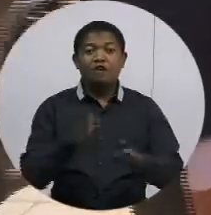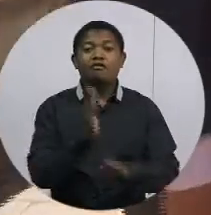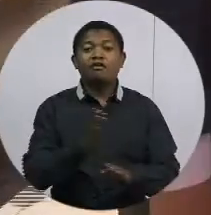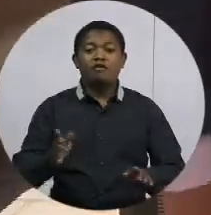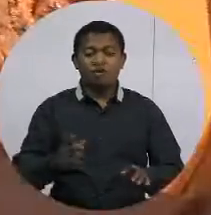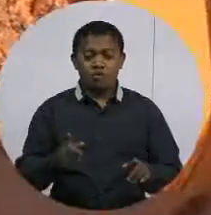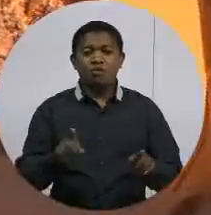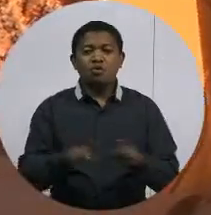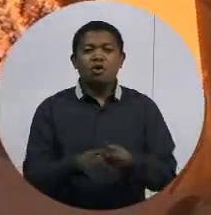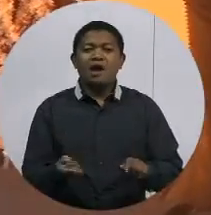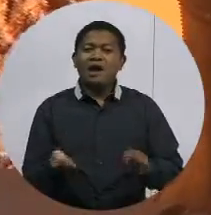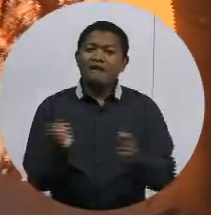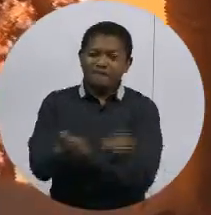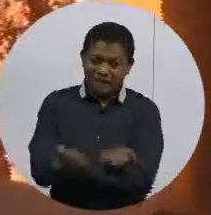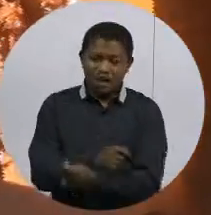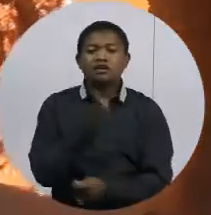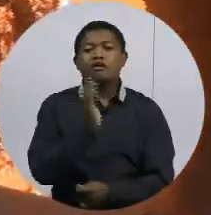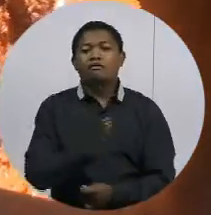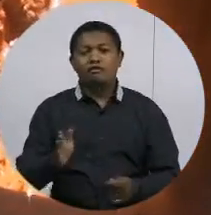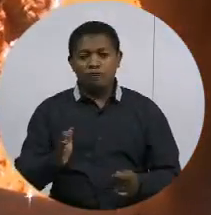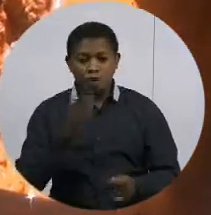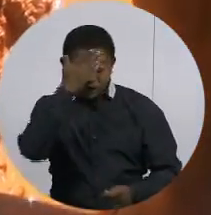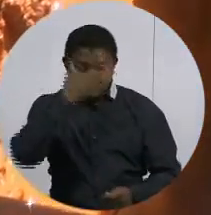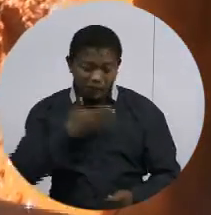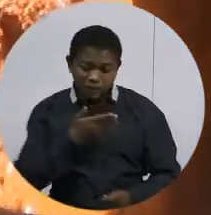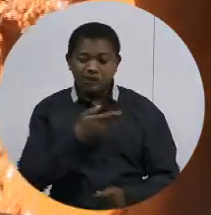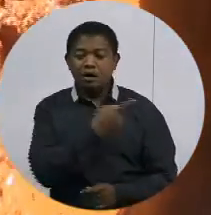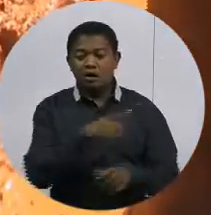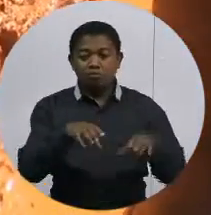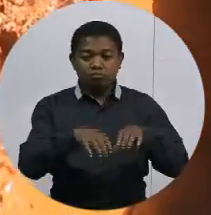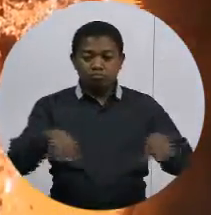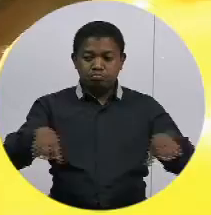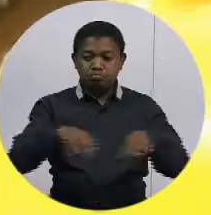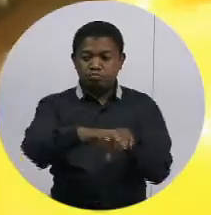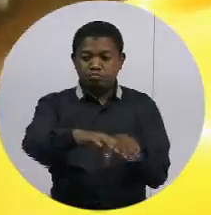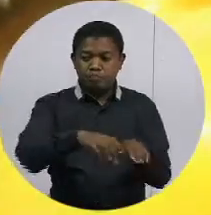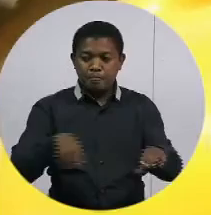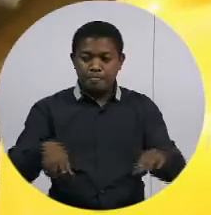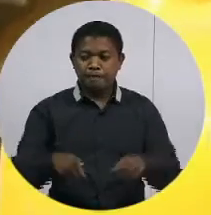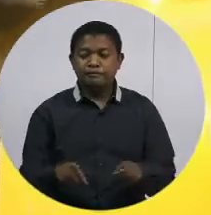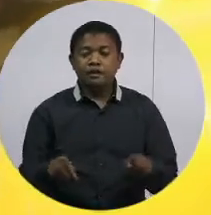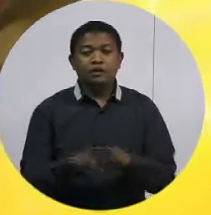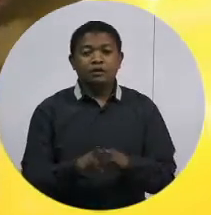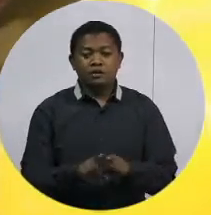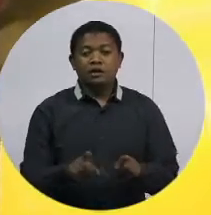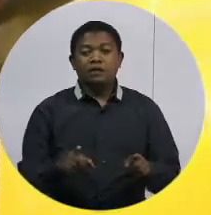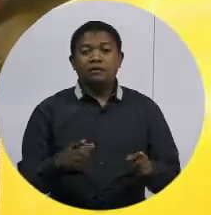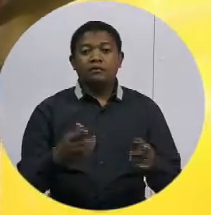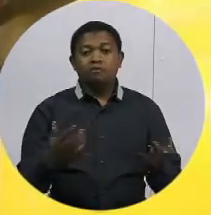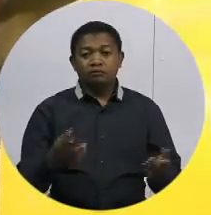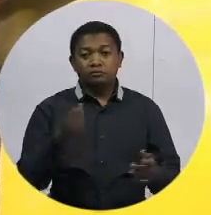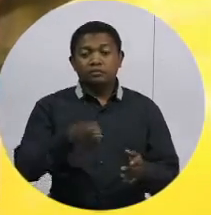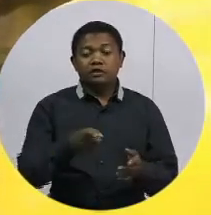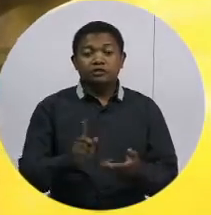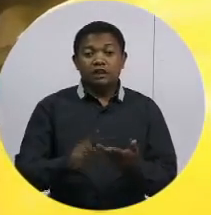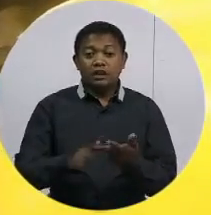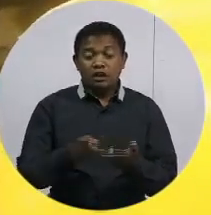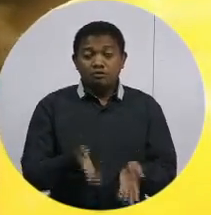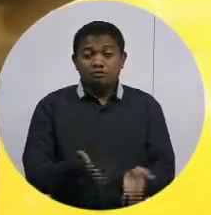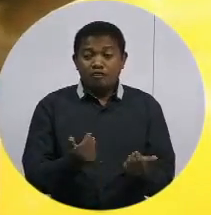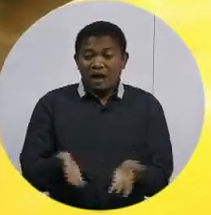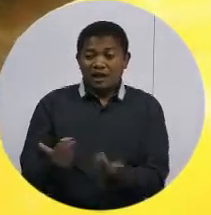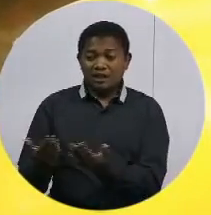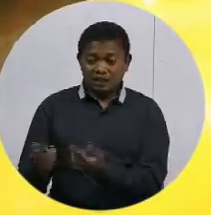efa misy. Asa fahatelo tafiditra amin'ity tetikasa Jirama Water Free ity ny fanitarana ny tambazotra mpitsinjara rano sy